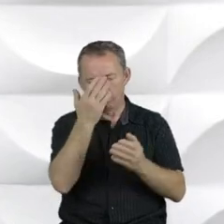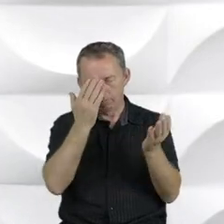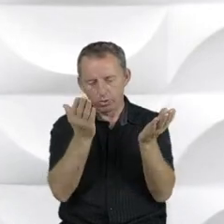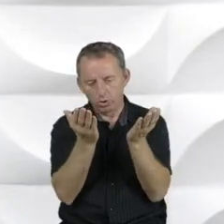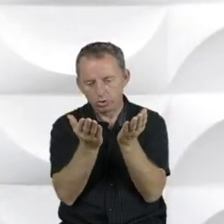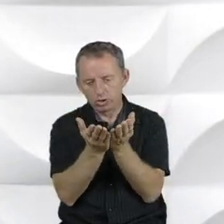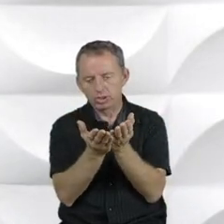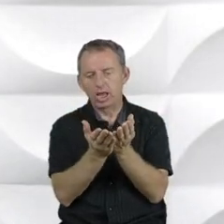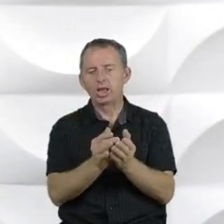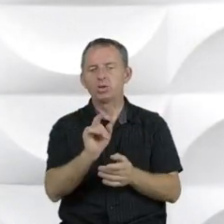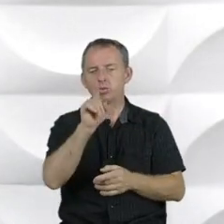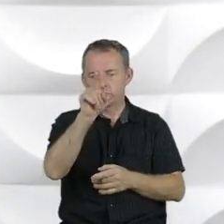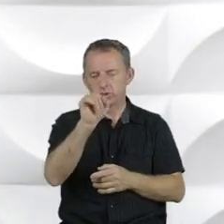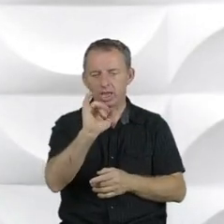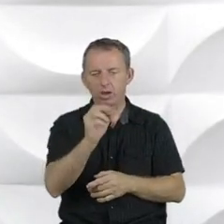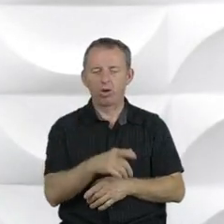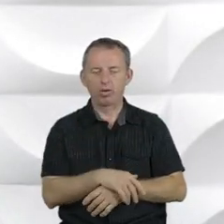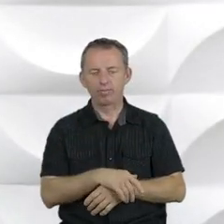Jego.